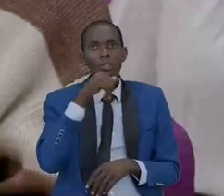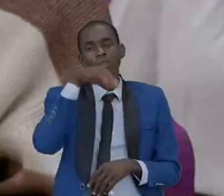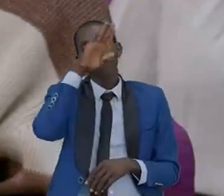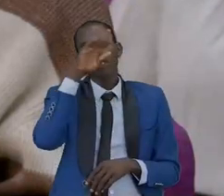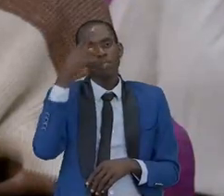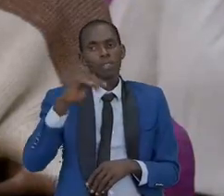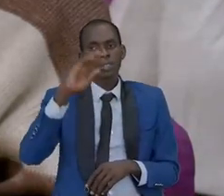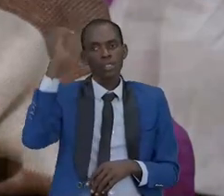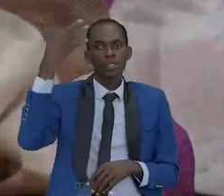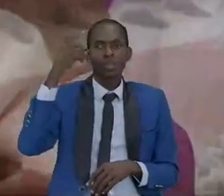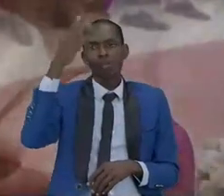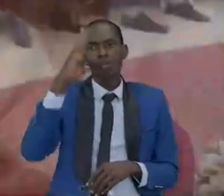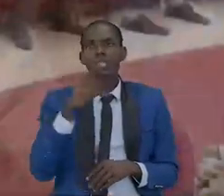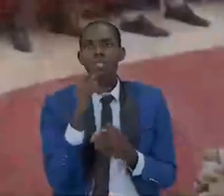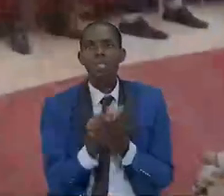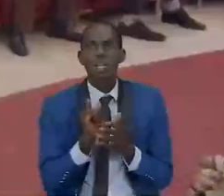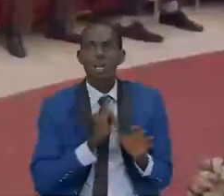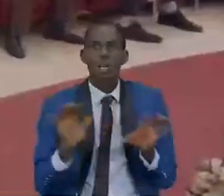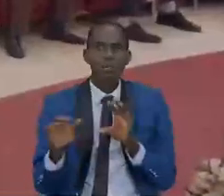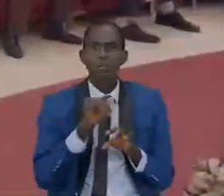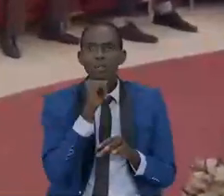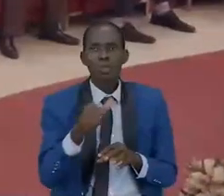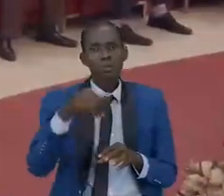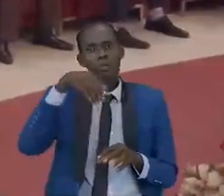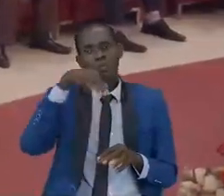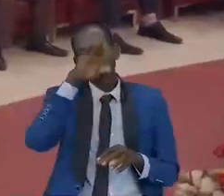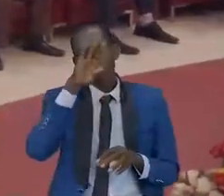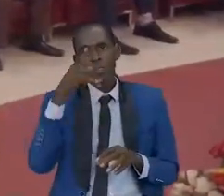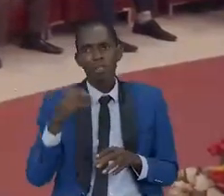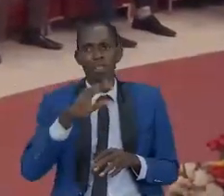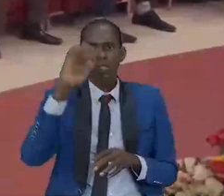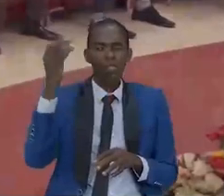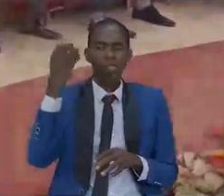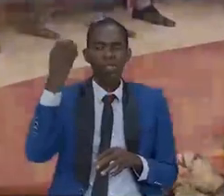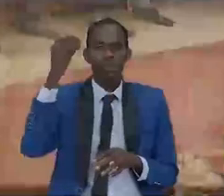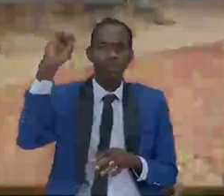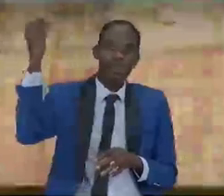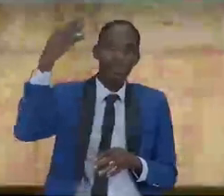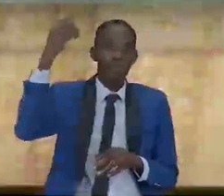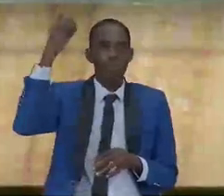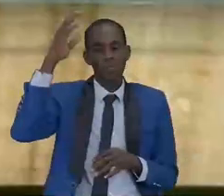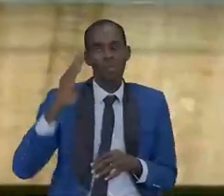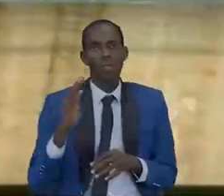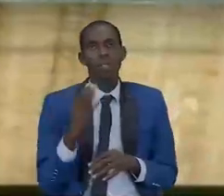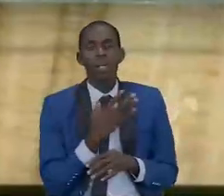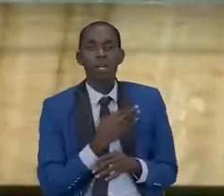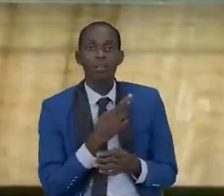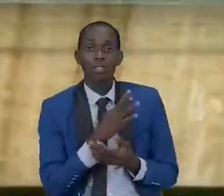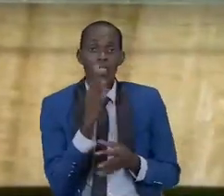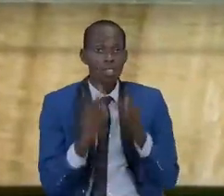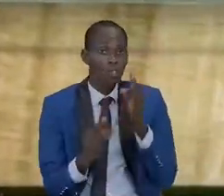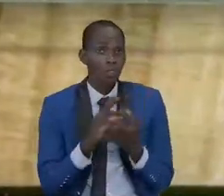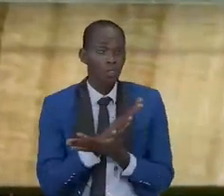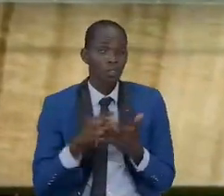rejeter la grâce de Dieu je ne rejette pas la grâce de Dieu car si la justice s'obtient par la loi